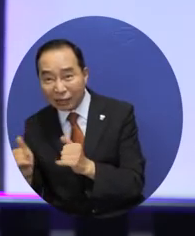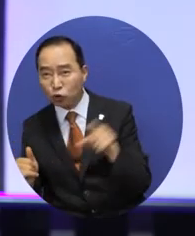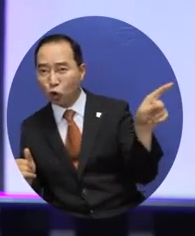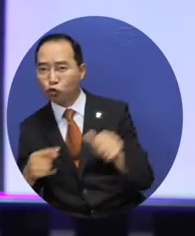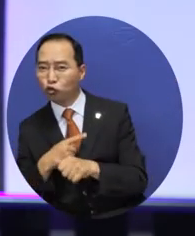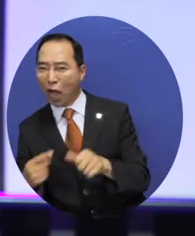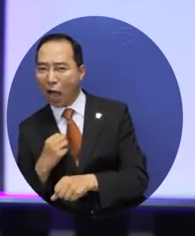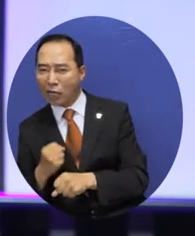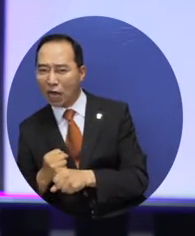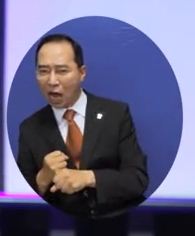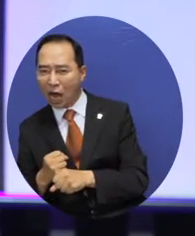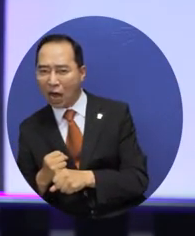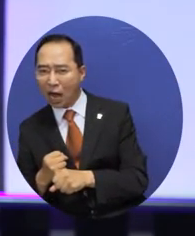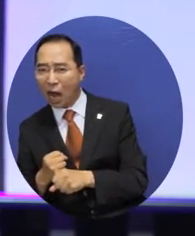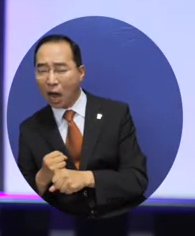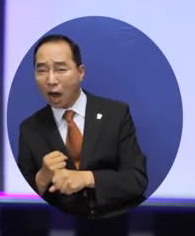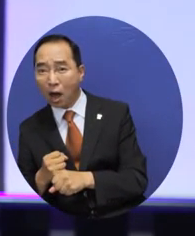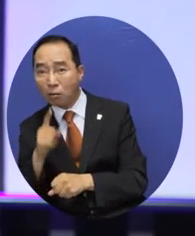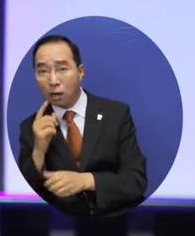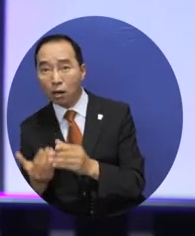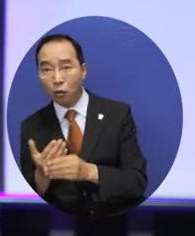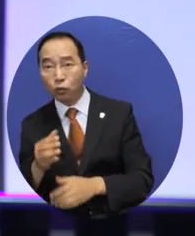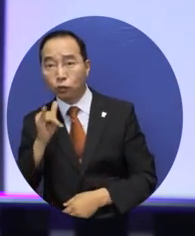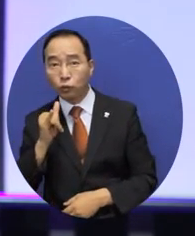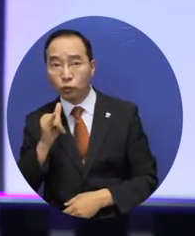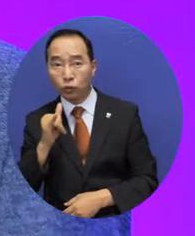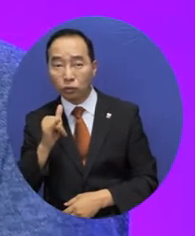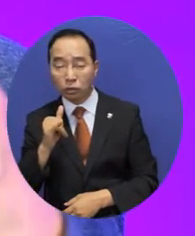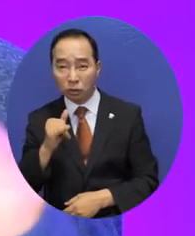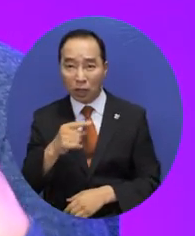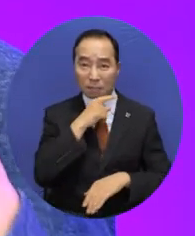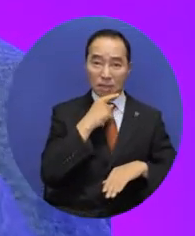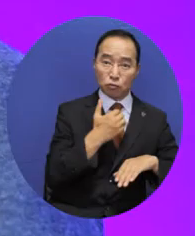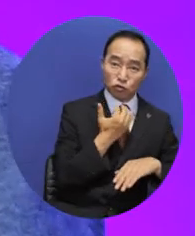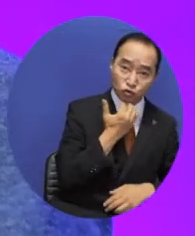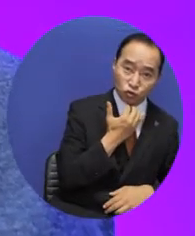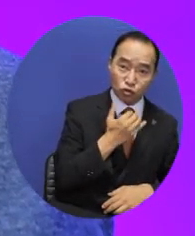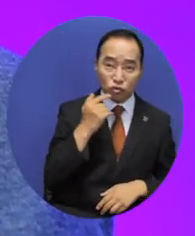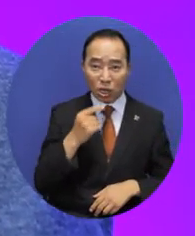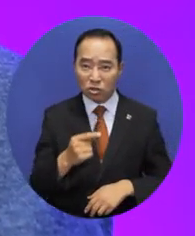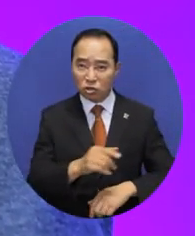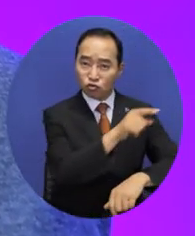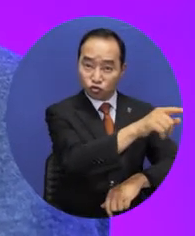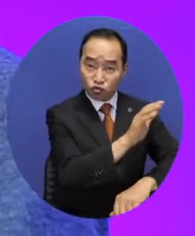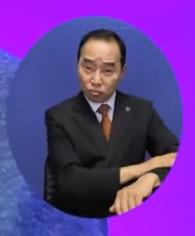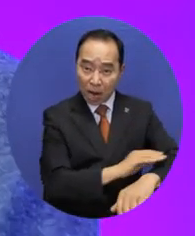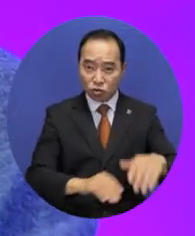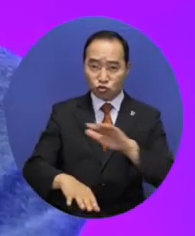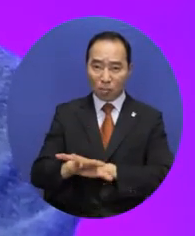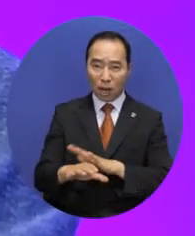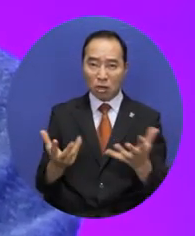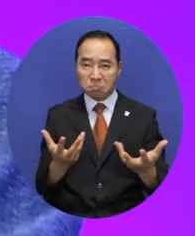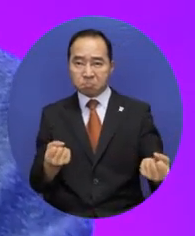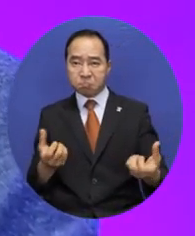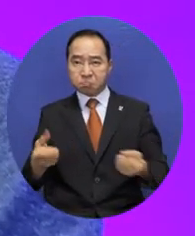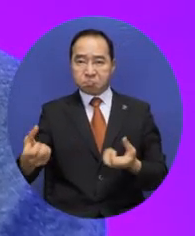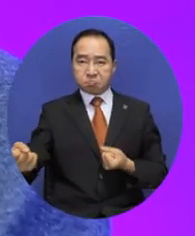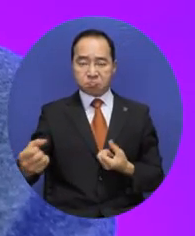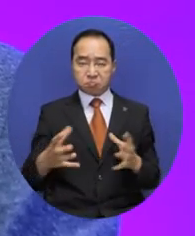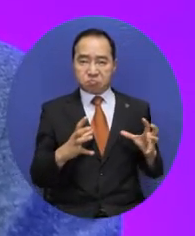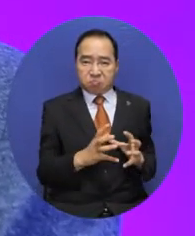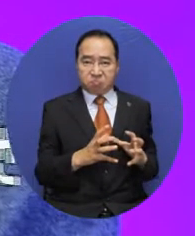저쪽은 유색인, 내가 기독교도면 저쪽은 이슬람교도, 내가 우파면 저쪽은 좌파, 이런 식으로 타자를